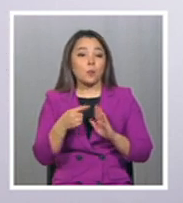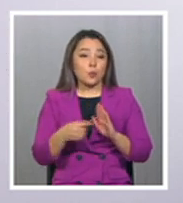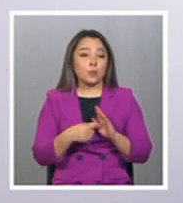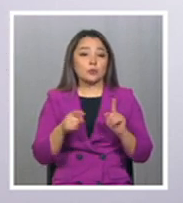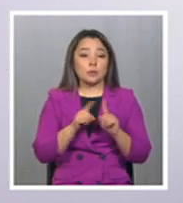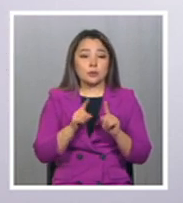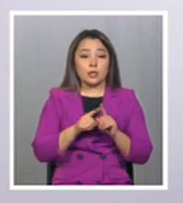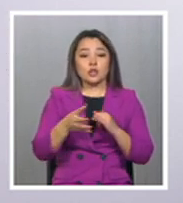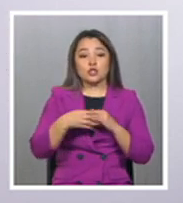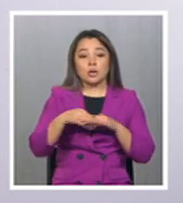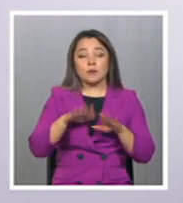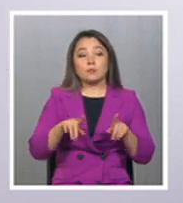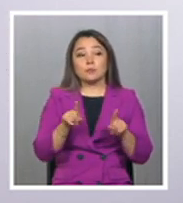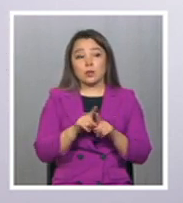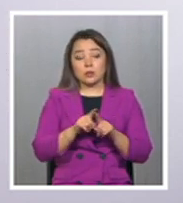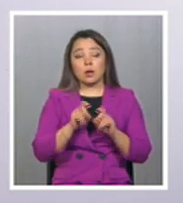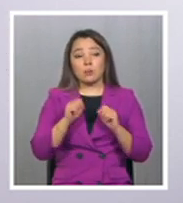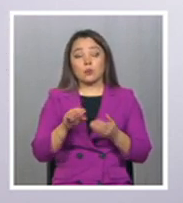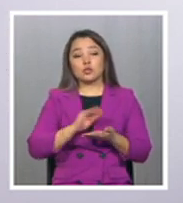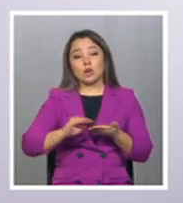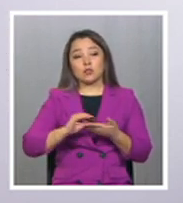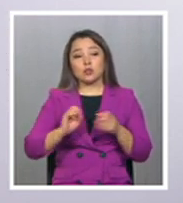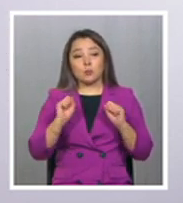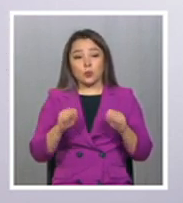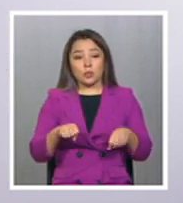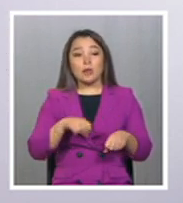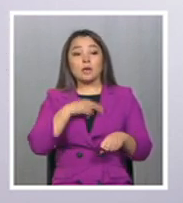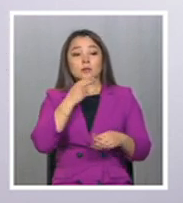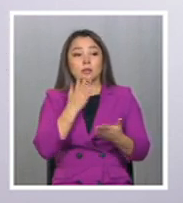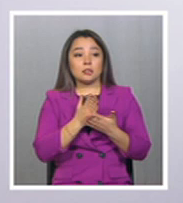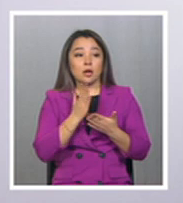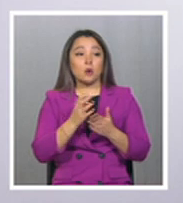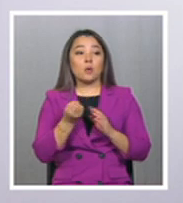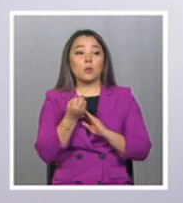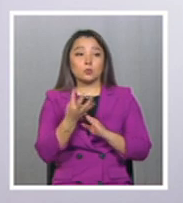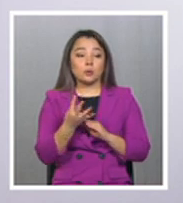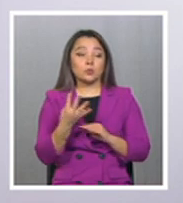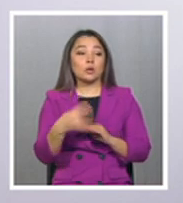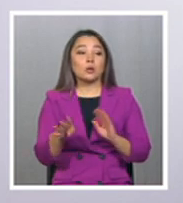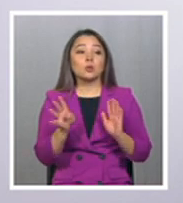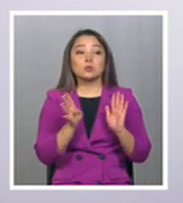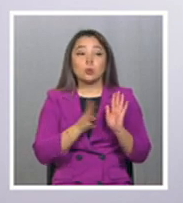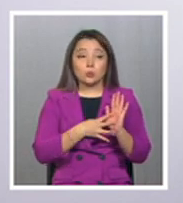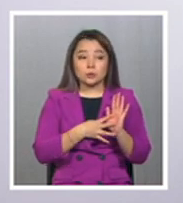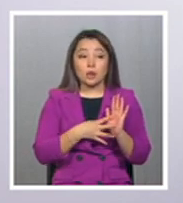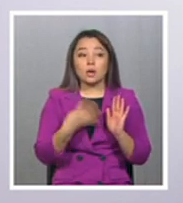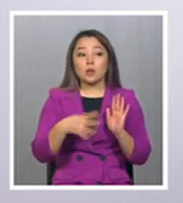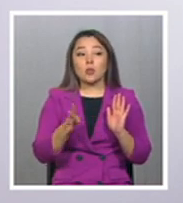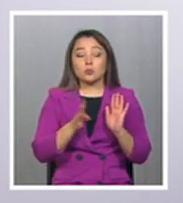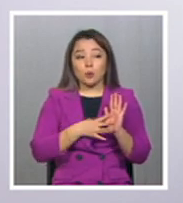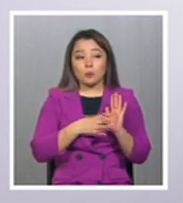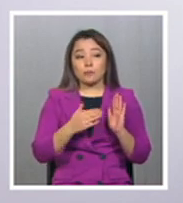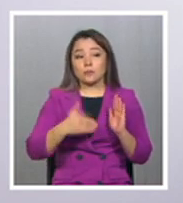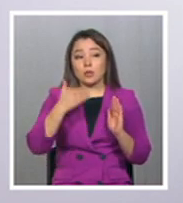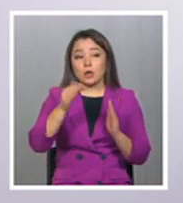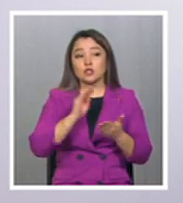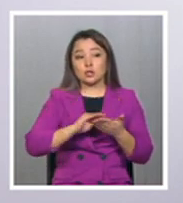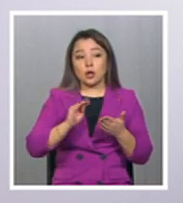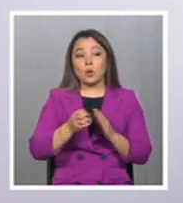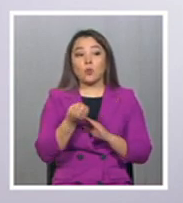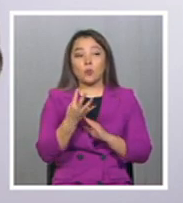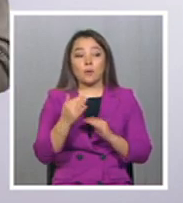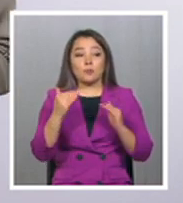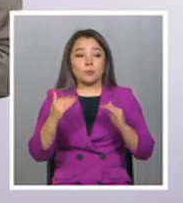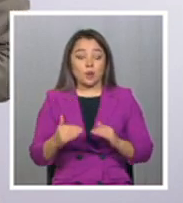жай бөлшек түрінде жазуға болады. Жазып қояйық. 14-тен 49. 49 алымына барды, 14